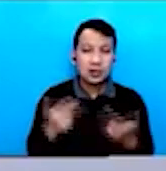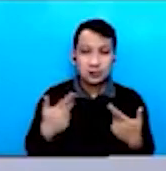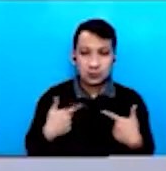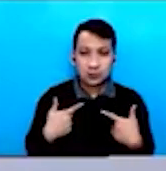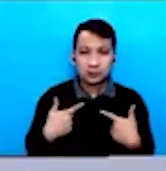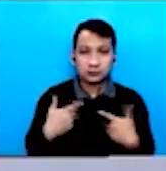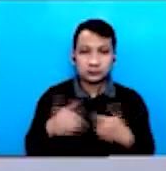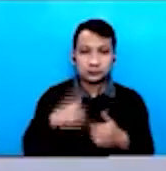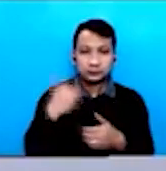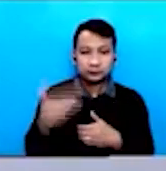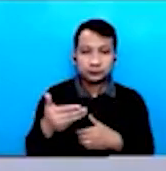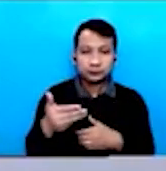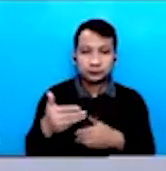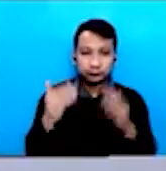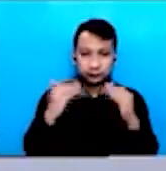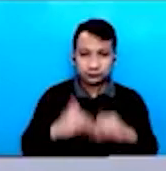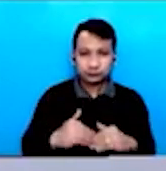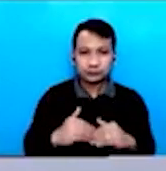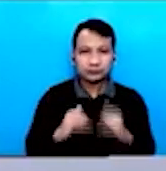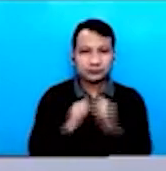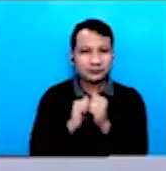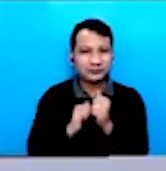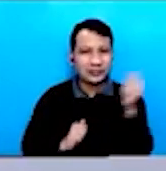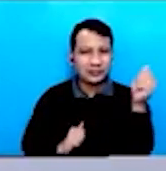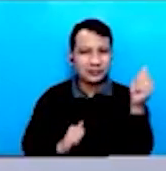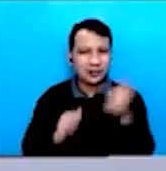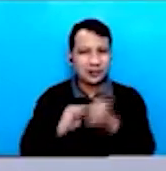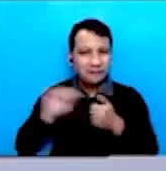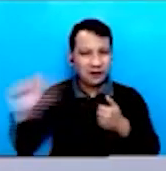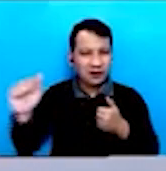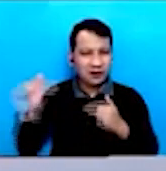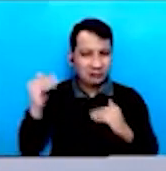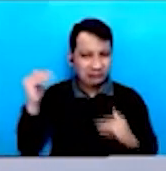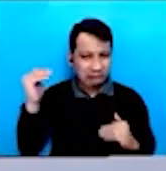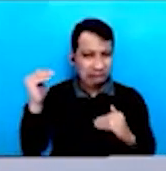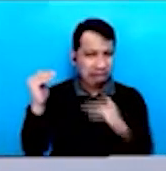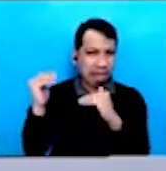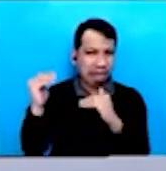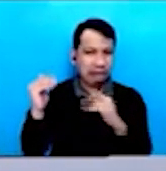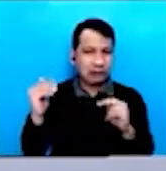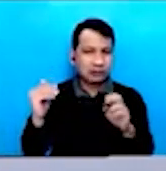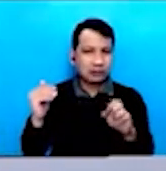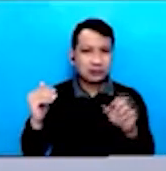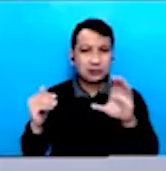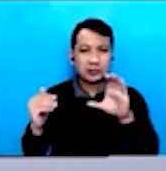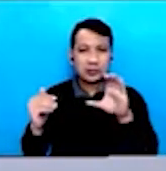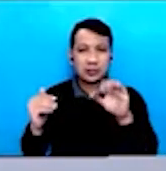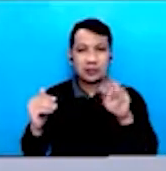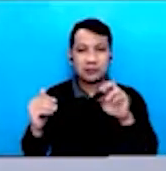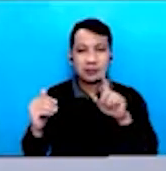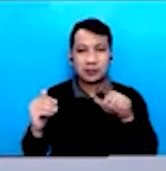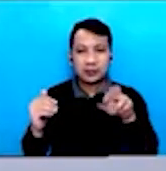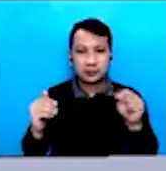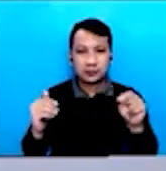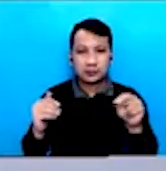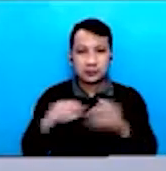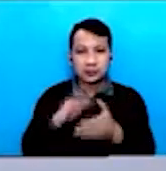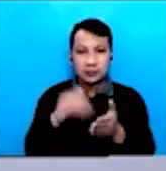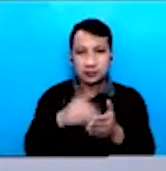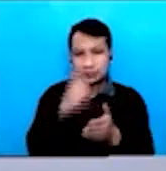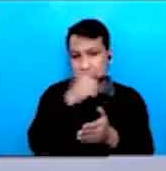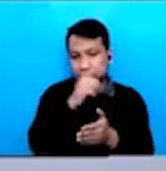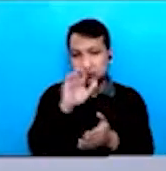rehiyon, makikitang napakalayo pa rin ang agwat sa NCR, gaya na lamang po ng Calabarzon, Central Luzon at Central